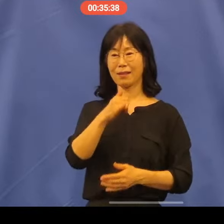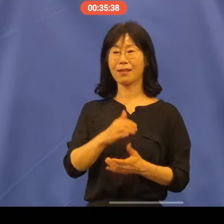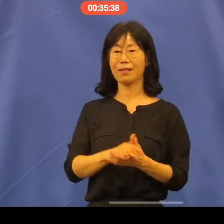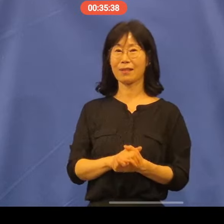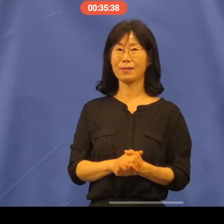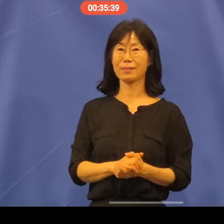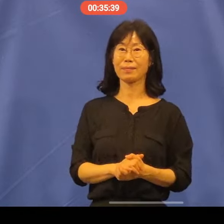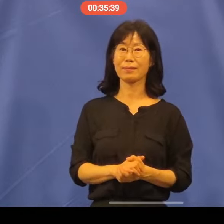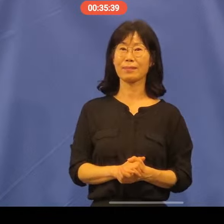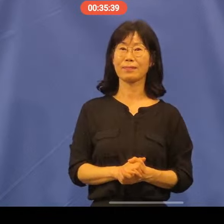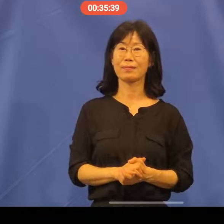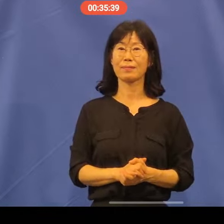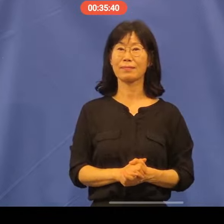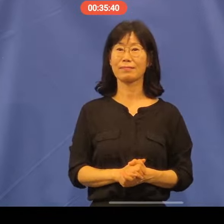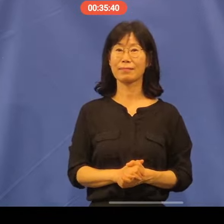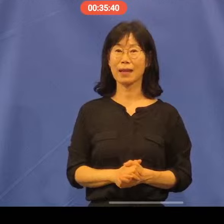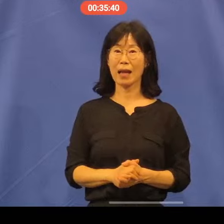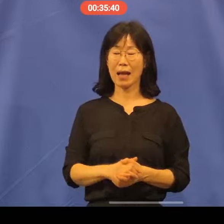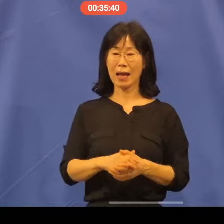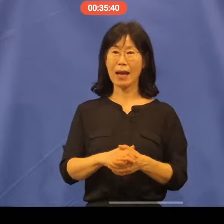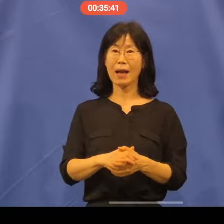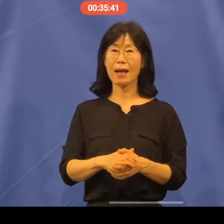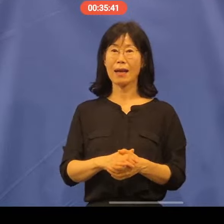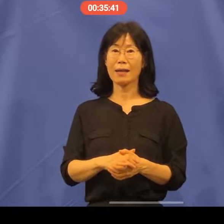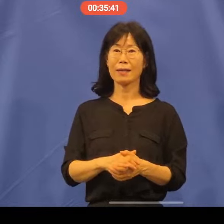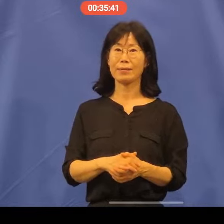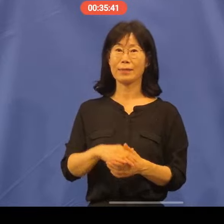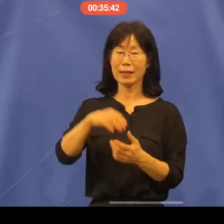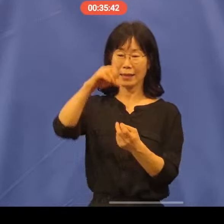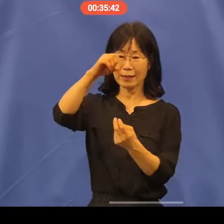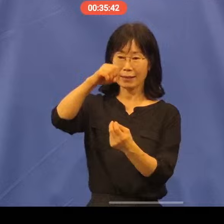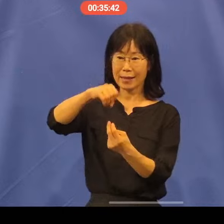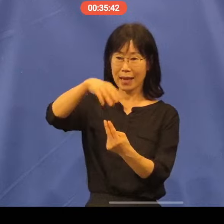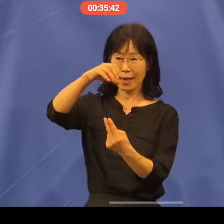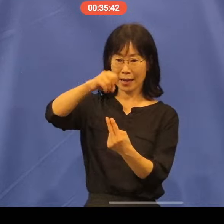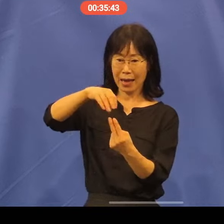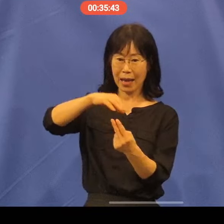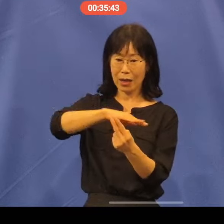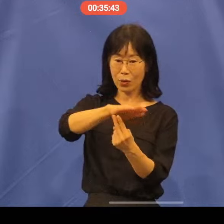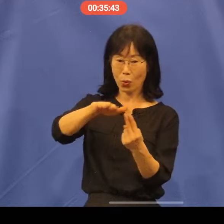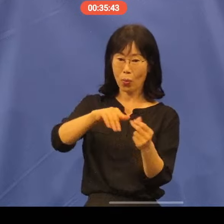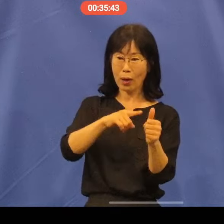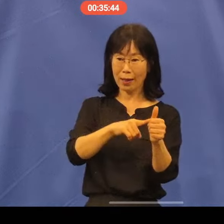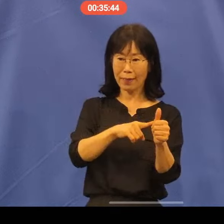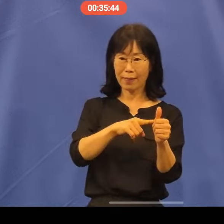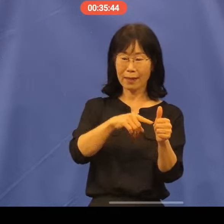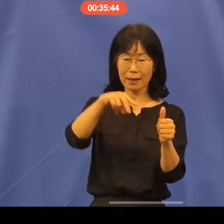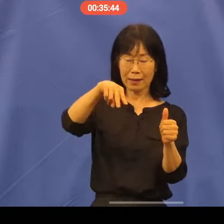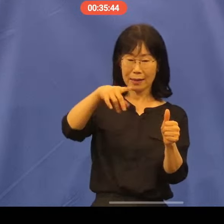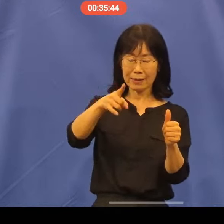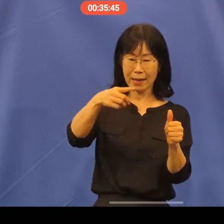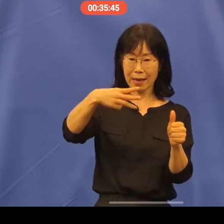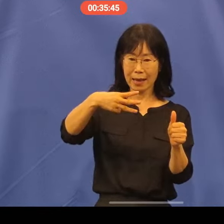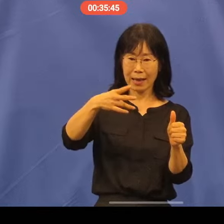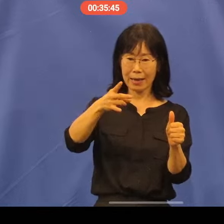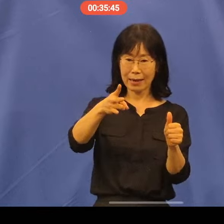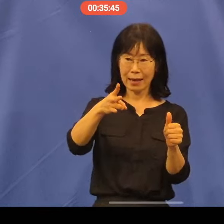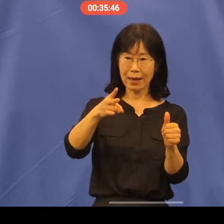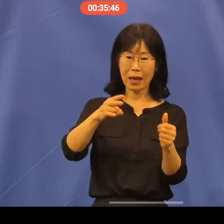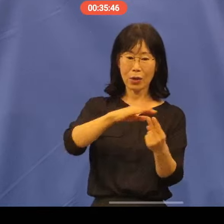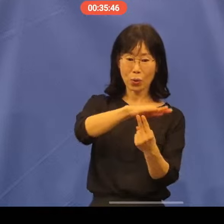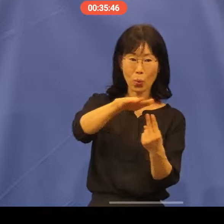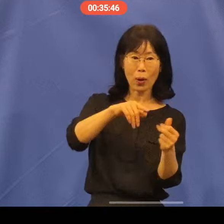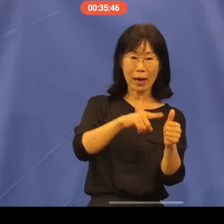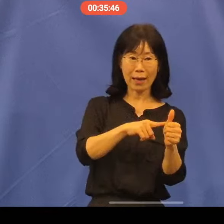자, 여러분, 세례 요한의 설교의 핵심은 회개였어요. repent였어요.